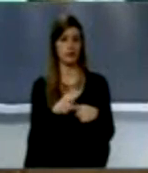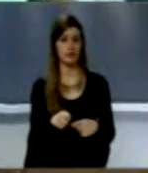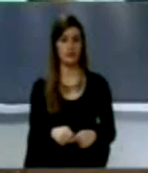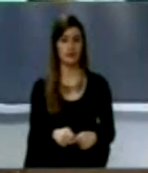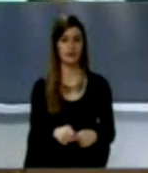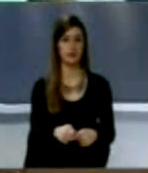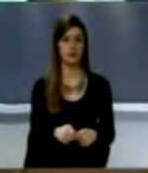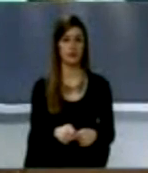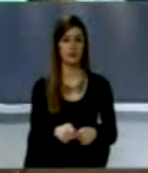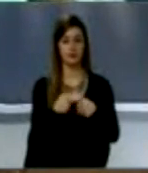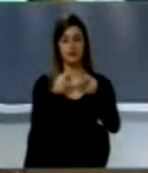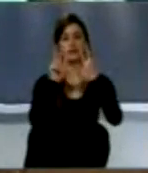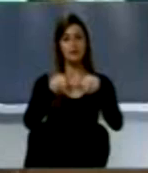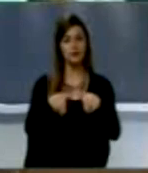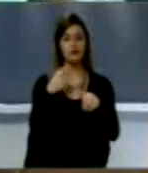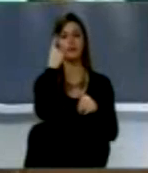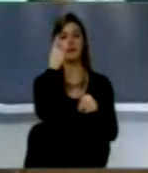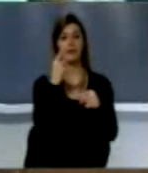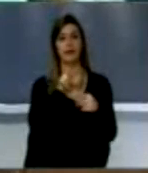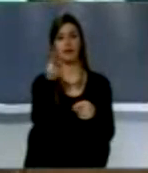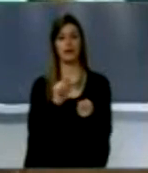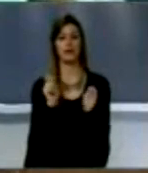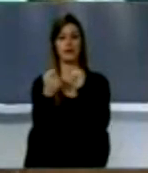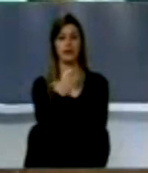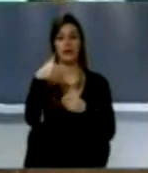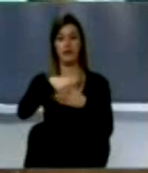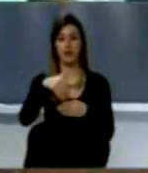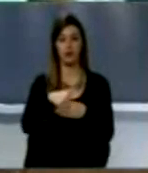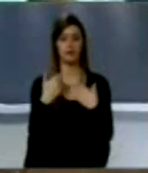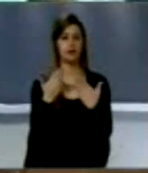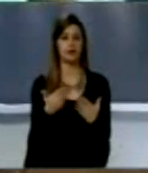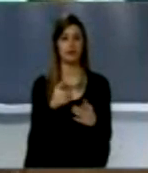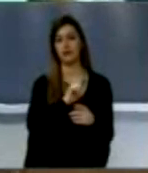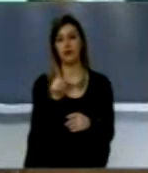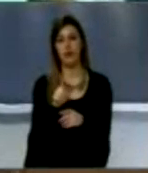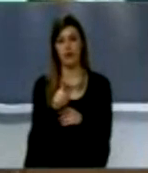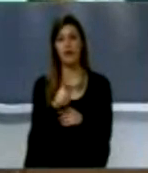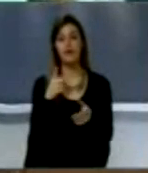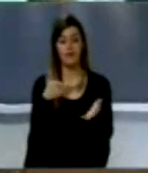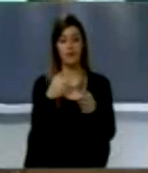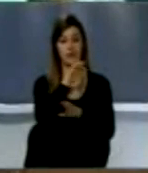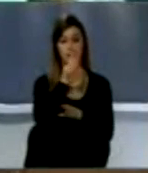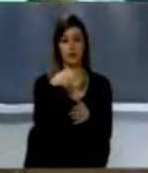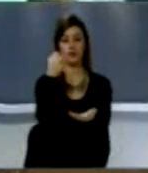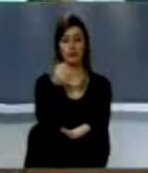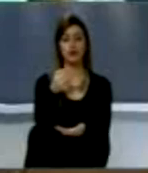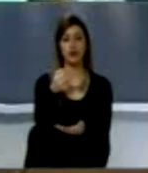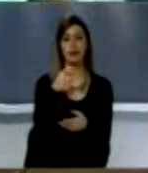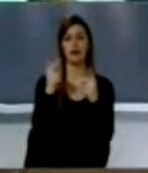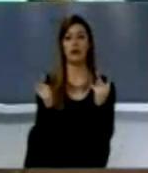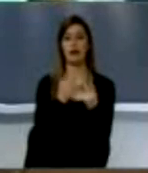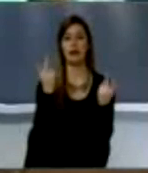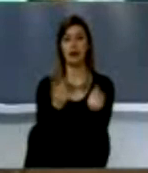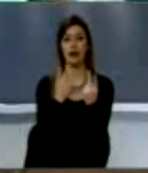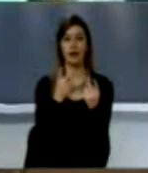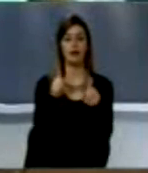nesh, por vetëm një mundësi për ta bërë të kundërtën, për të votuar për të. Ky buxhet mund të jetë një mjet i mirë për